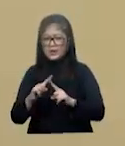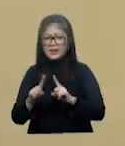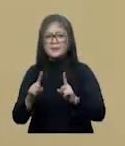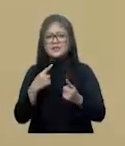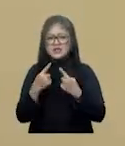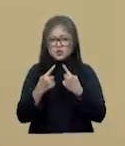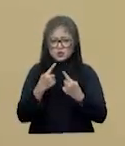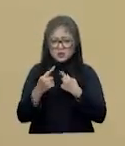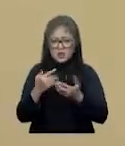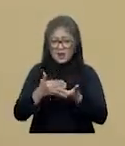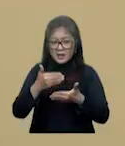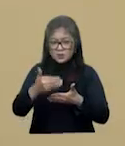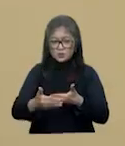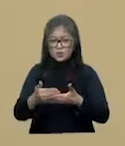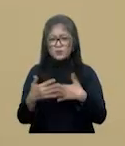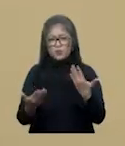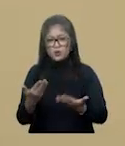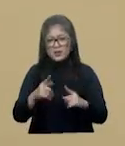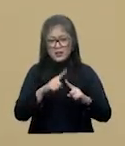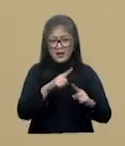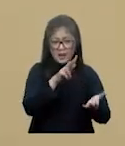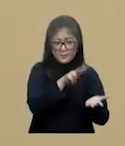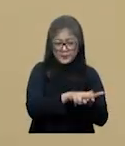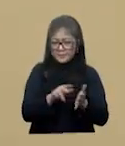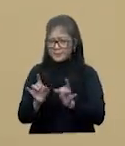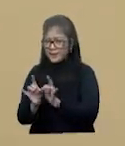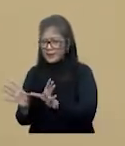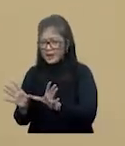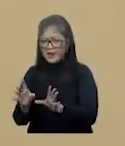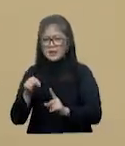apabila penetapan satu Zulhijjah dan